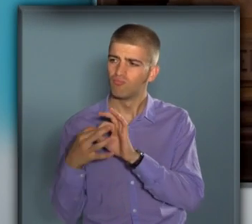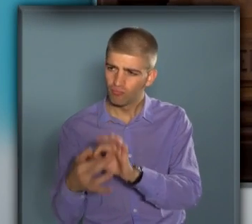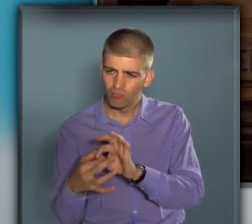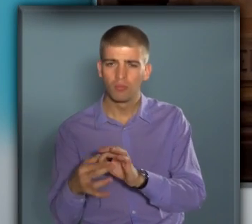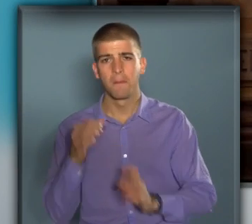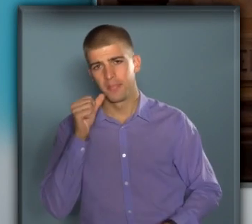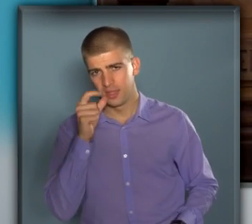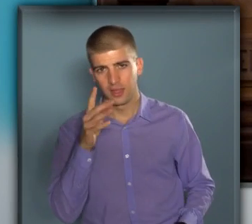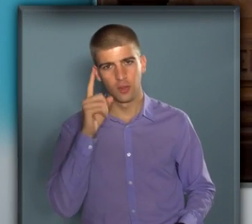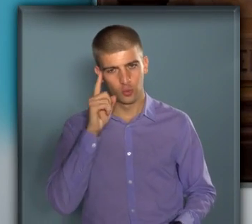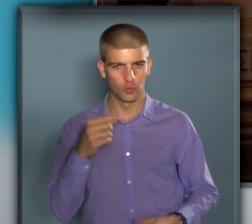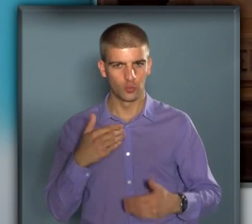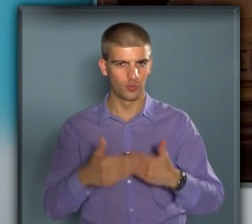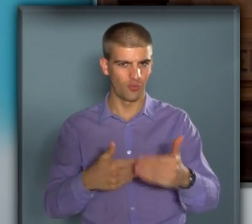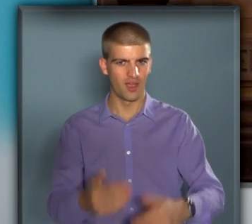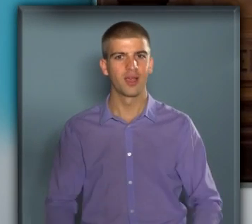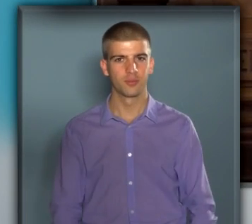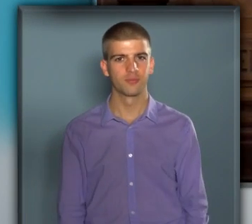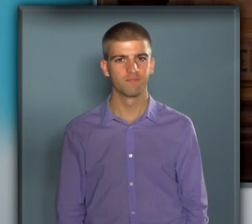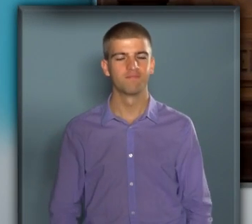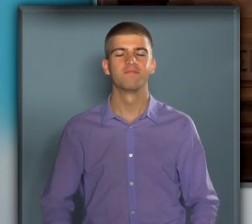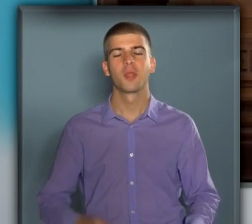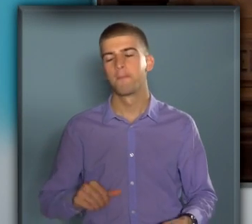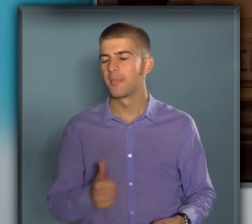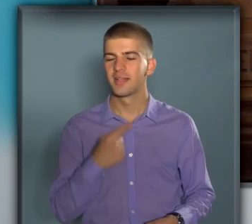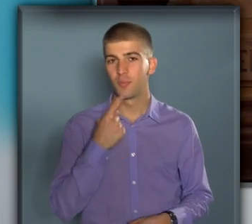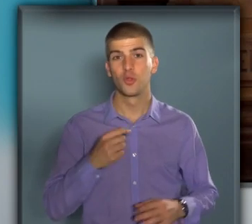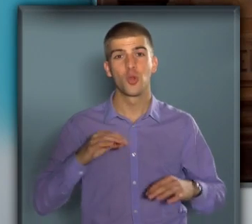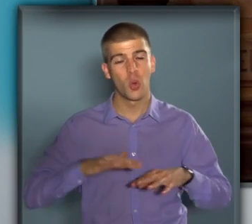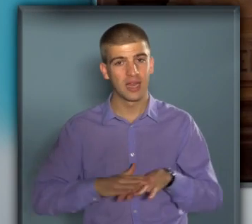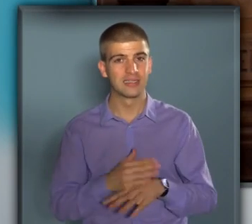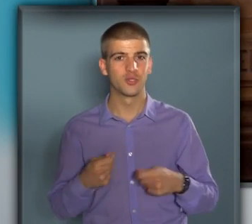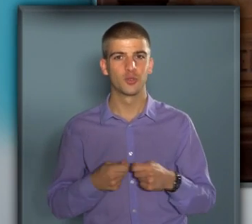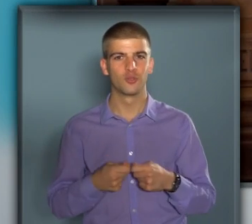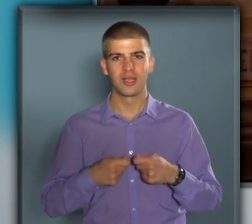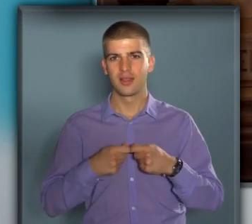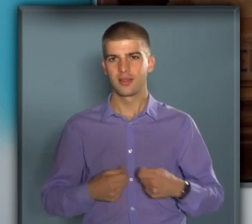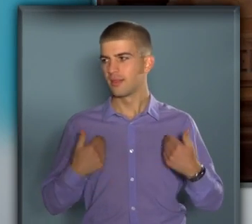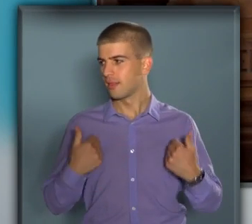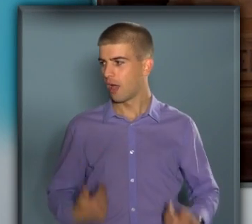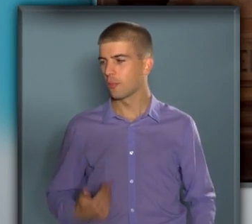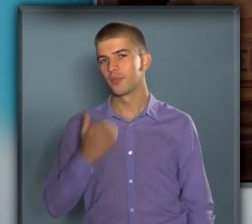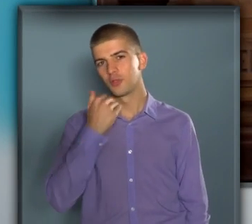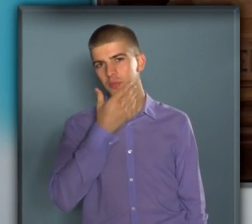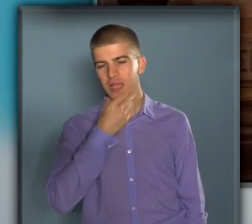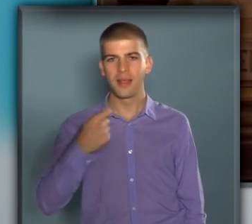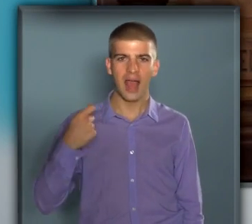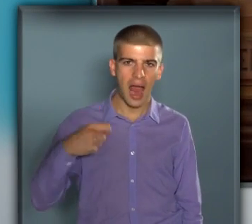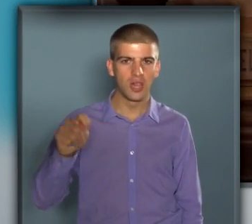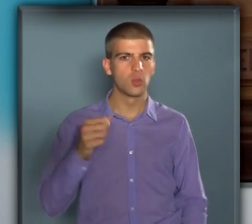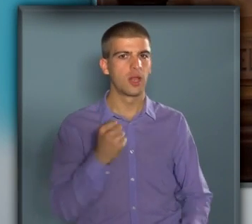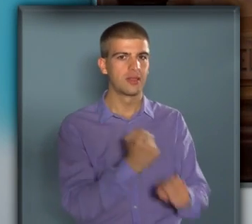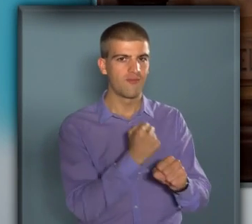támaszkodni a mindennapokban ma is. Jó érzés, még egyszer mondom, ennek a közösségnek a tagjának lenni, és köszönöm szépen azt az